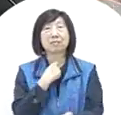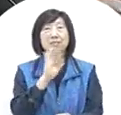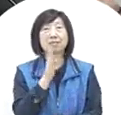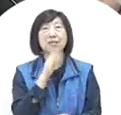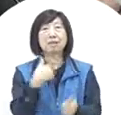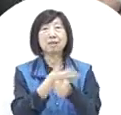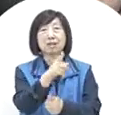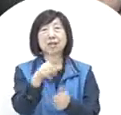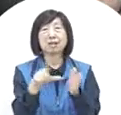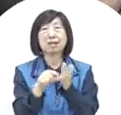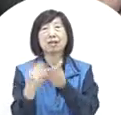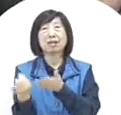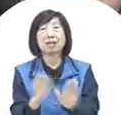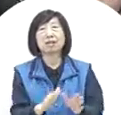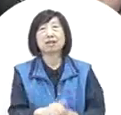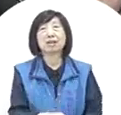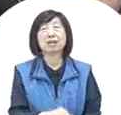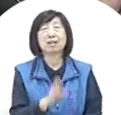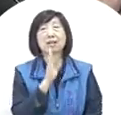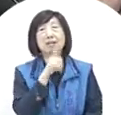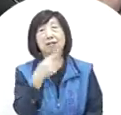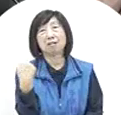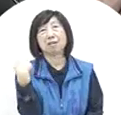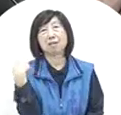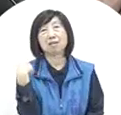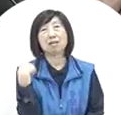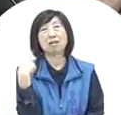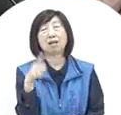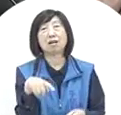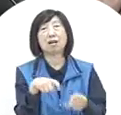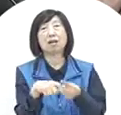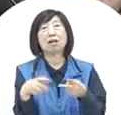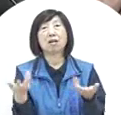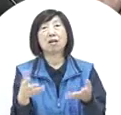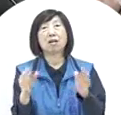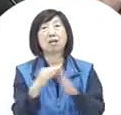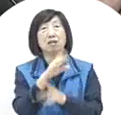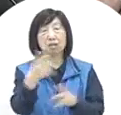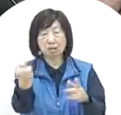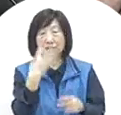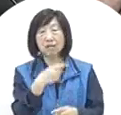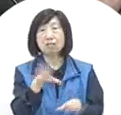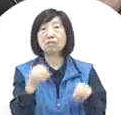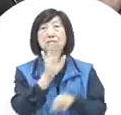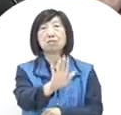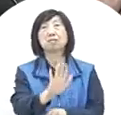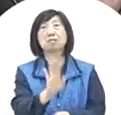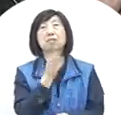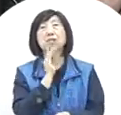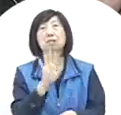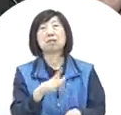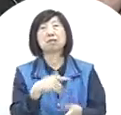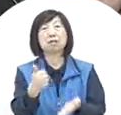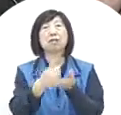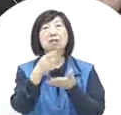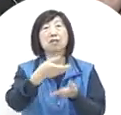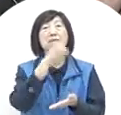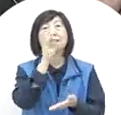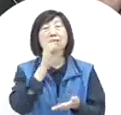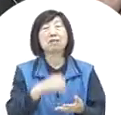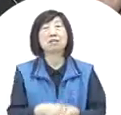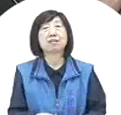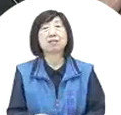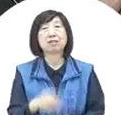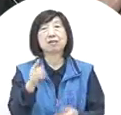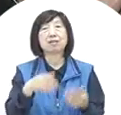时间准备吧，好不好？ 你昨天公务局长说有的哈，没关系。来，市长，我有请您喝茶哈，这个茶是我们平